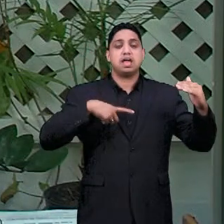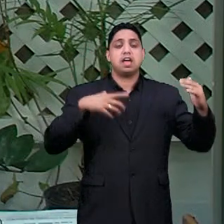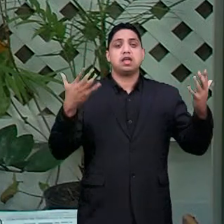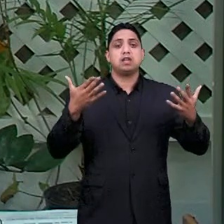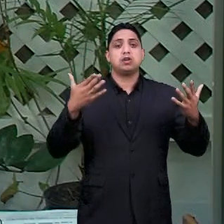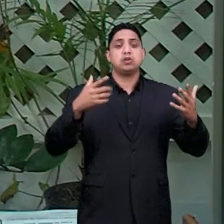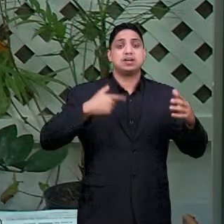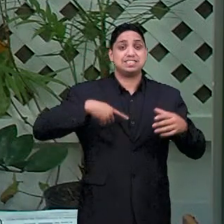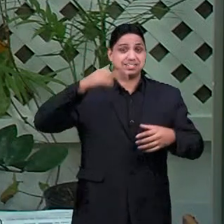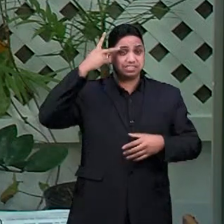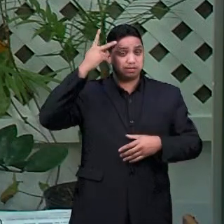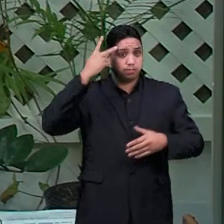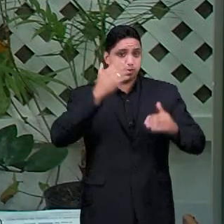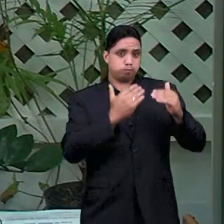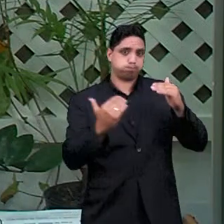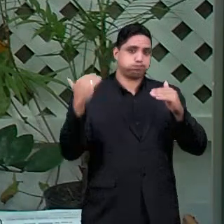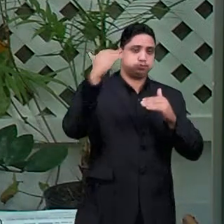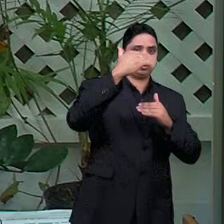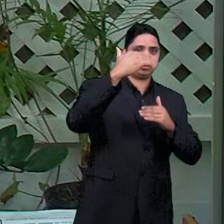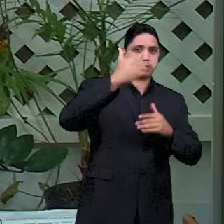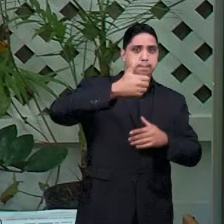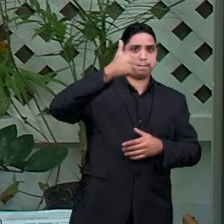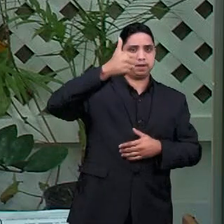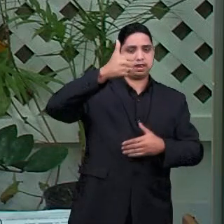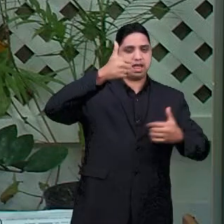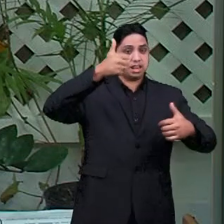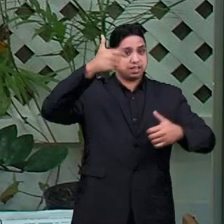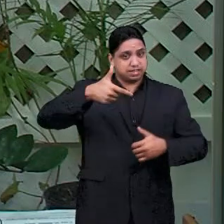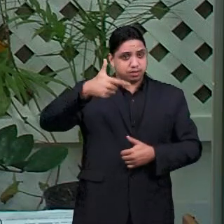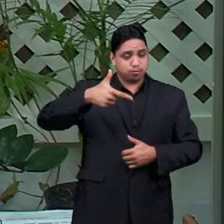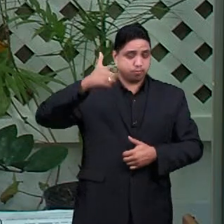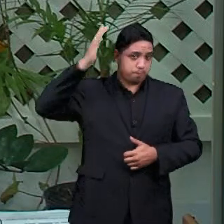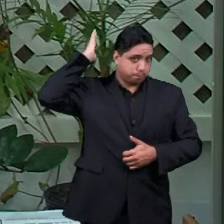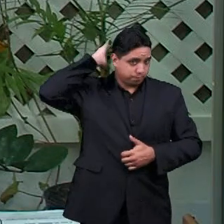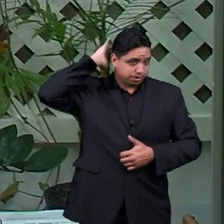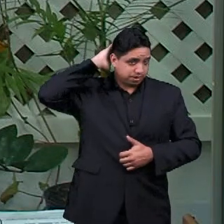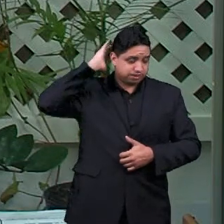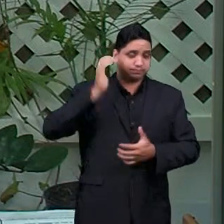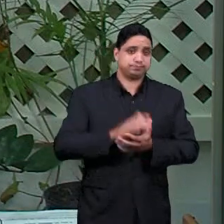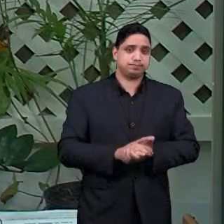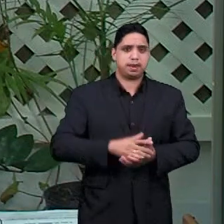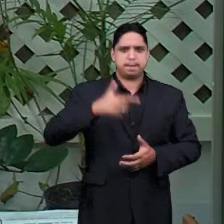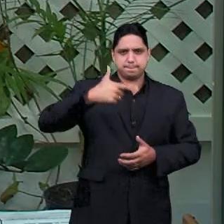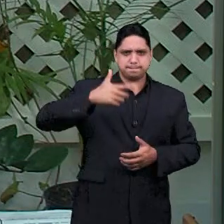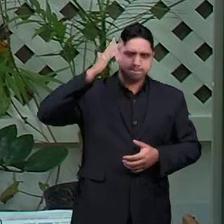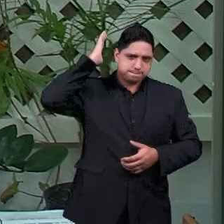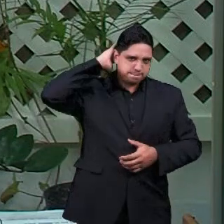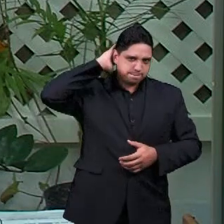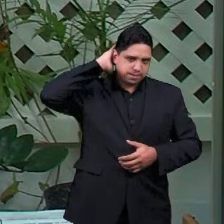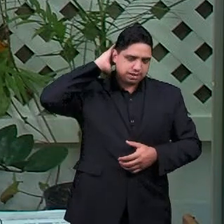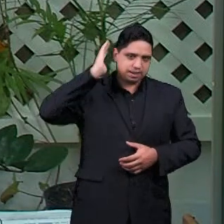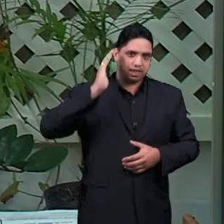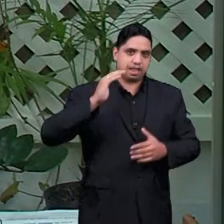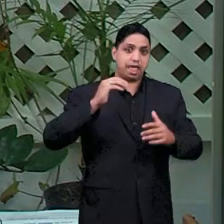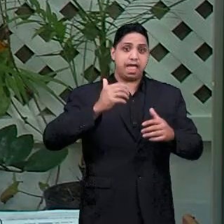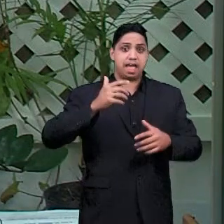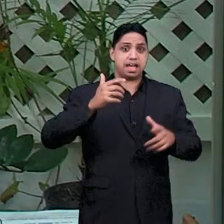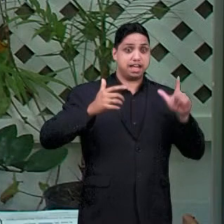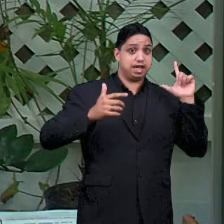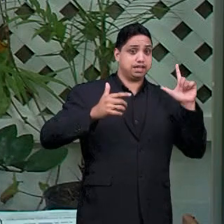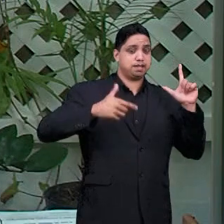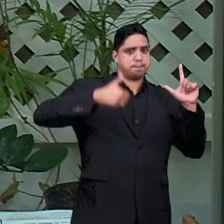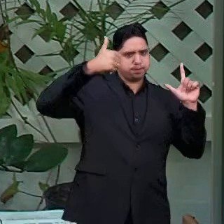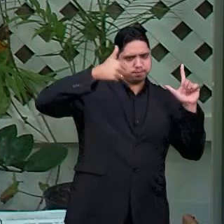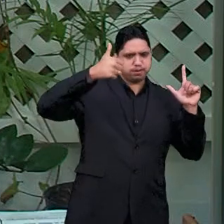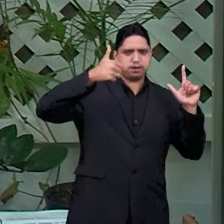São Paulo est venu en premier, a dépassé l'État du Pará. L'État du Pará venait et se plaçait